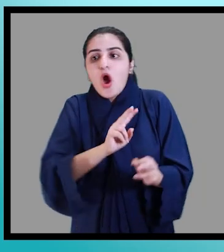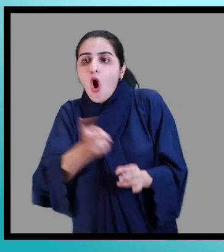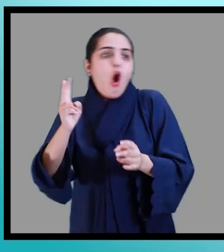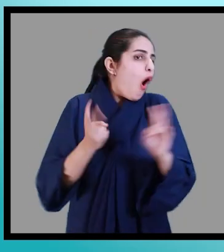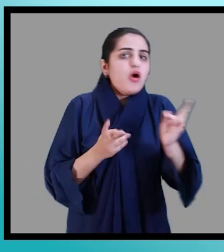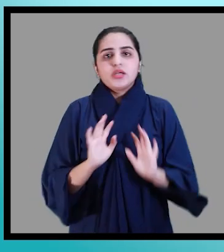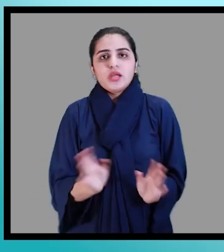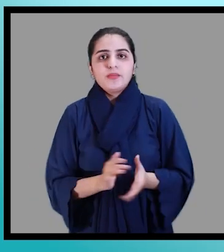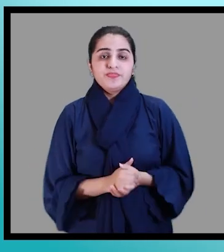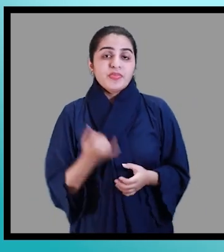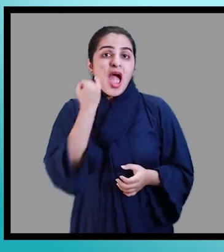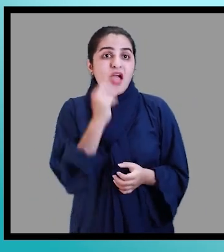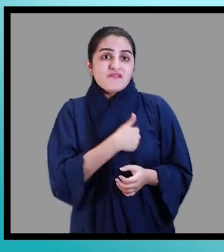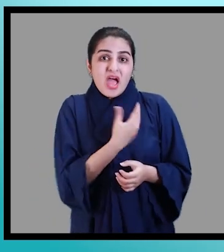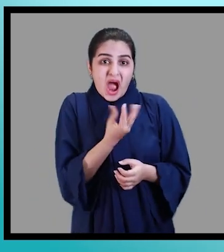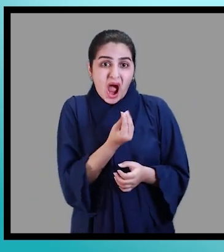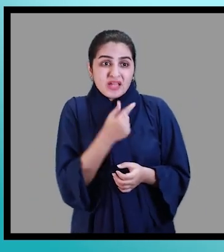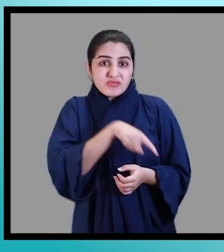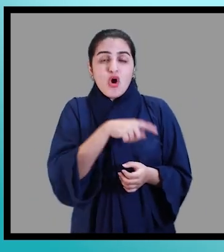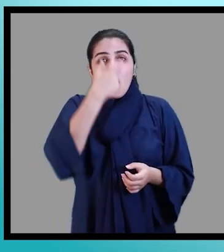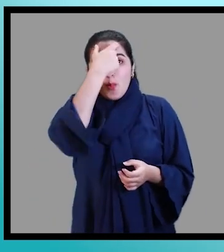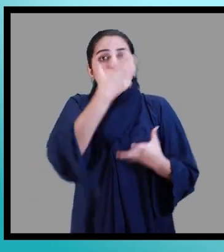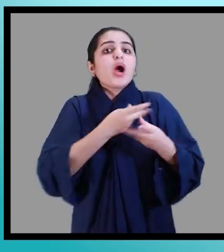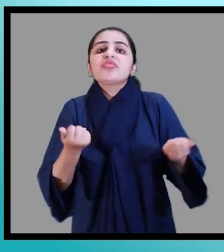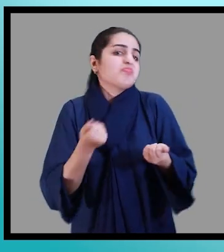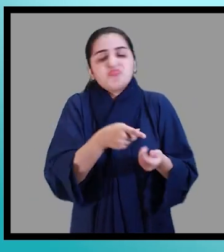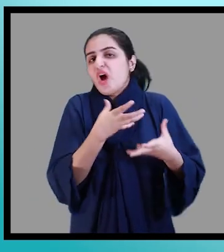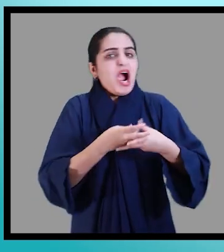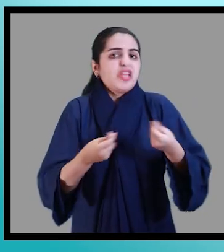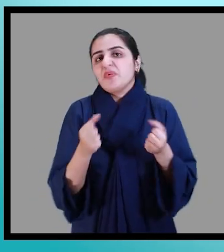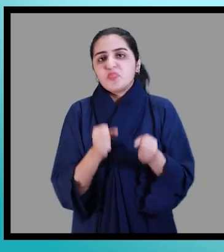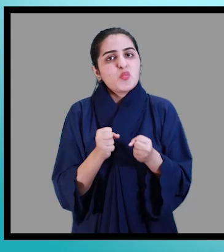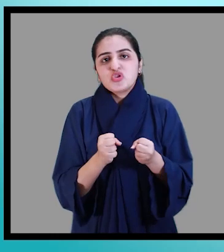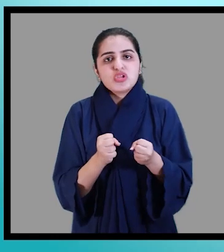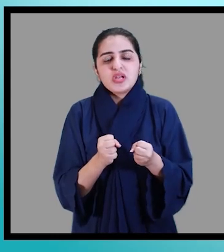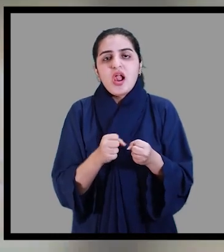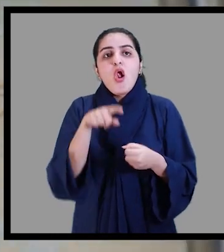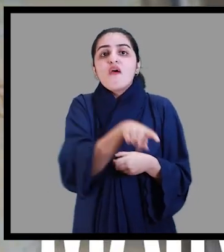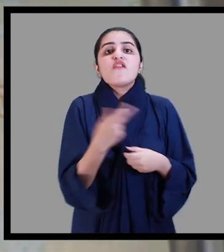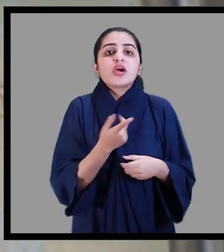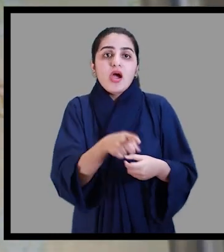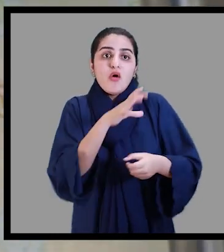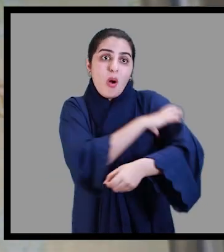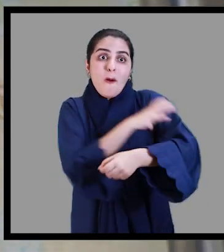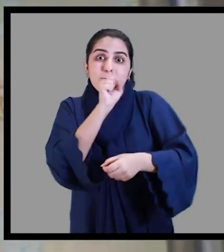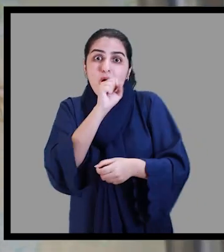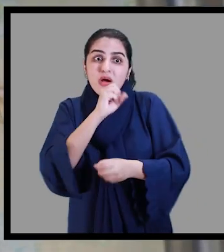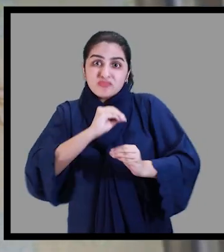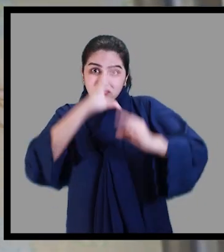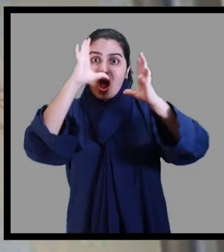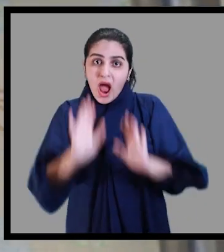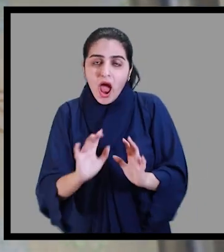अगर आप ये सोचते हैं कि हार्ट फेलियर को किस तरीके से रोका जा सकता है तो उसका कोई खास जवाब नहीं, सिर्फ ये कि अगर ब्लड प्रेशर मौजूद है